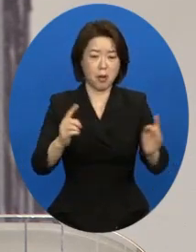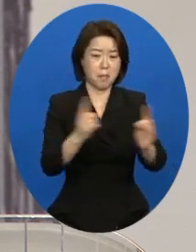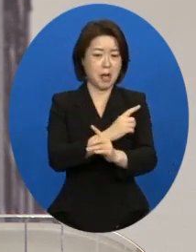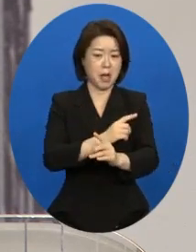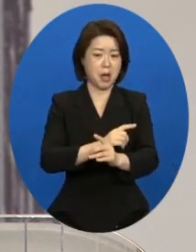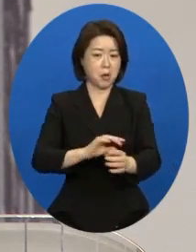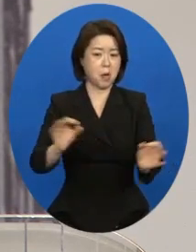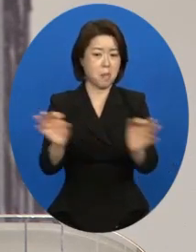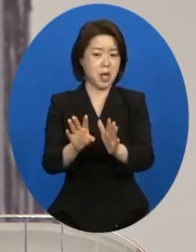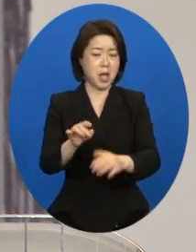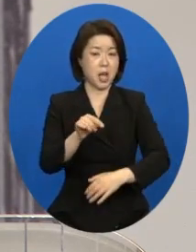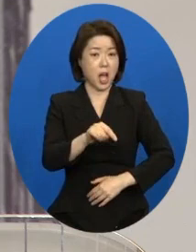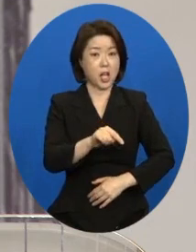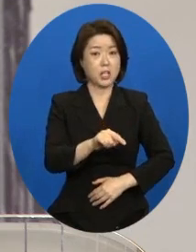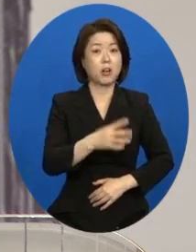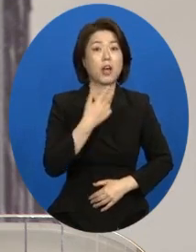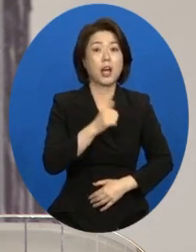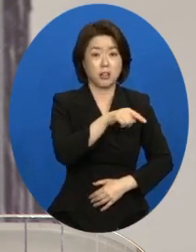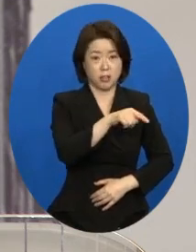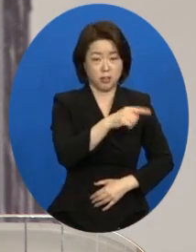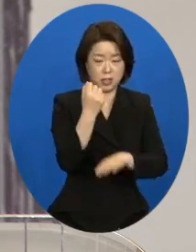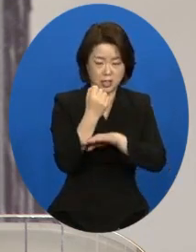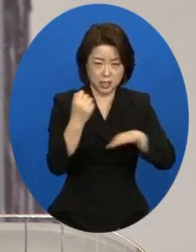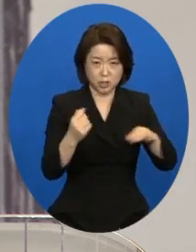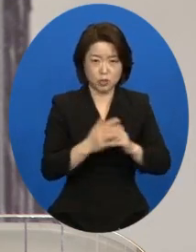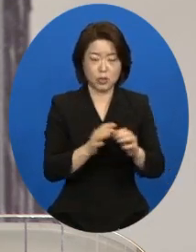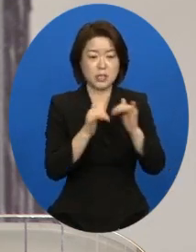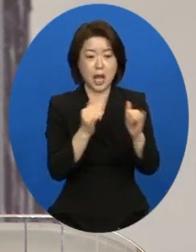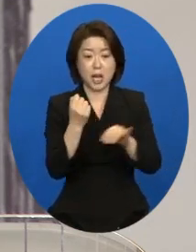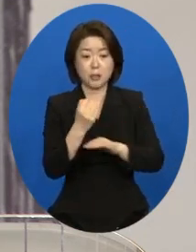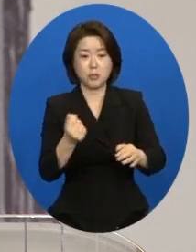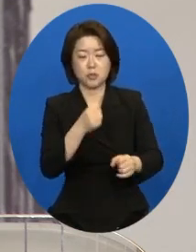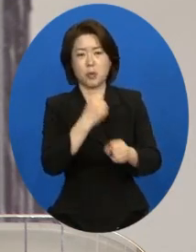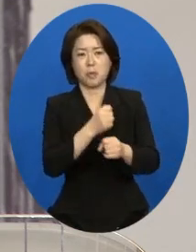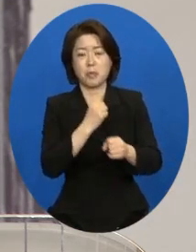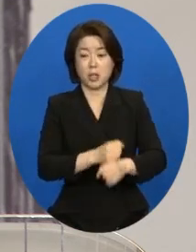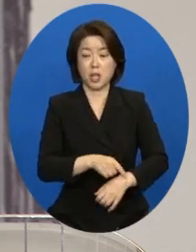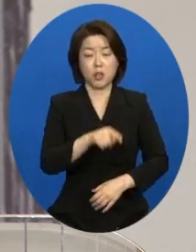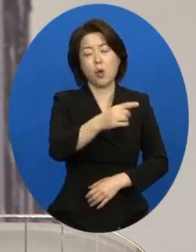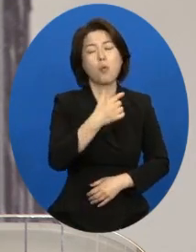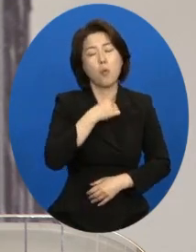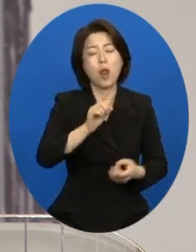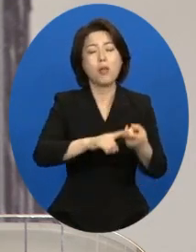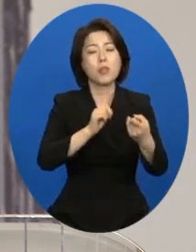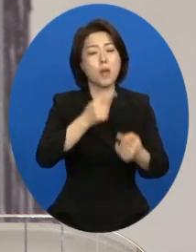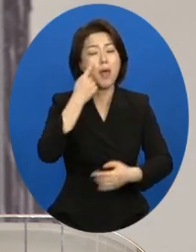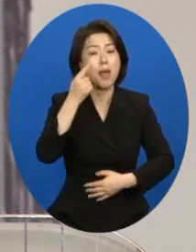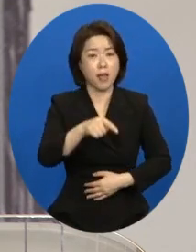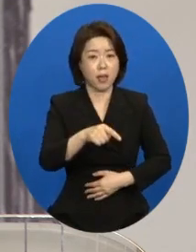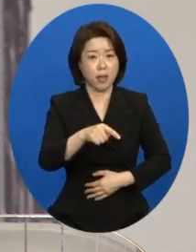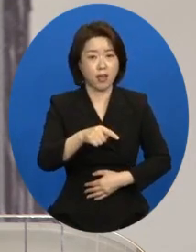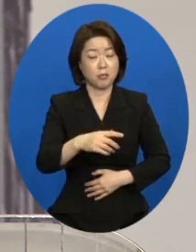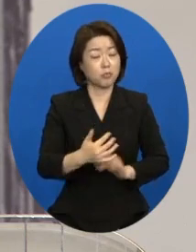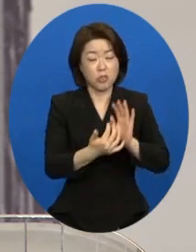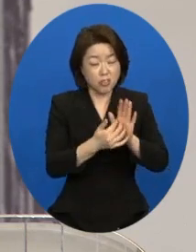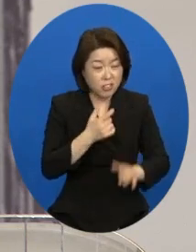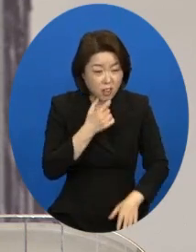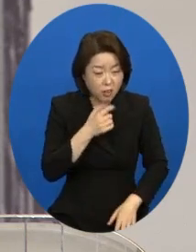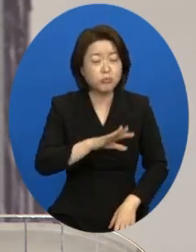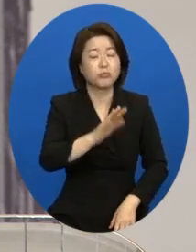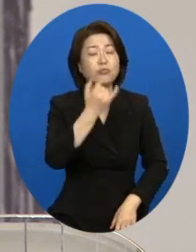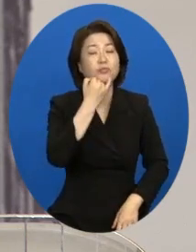아예 없애버리든지 기준을 사람 기준으로 세웁니다. 너가 하고 싶은 대로 해. 너가 거부하고 싶으면 거부해도